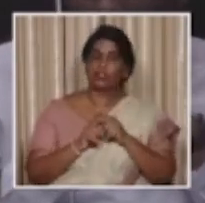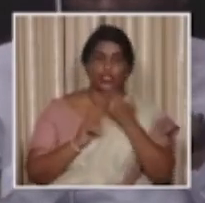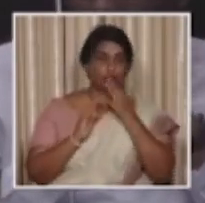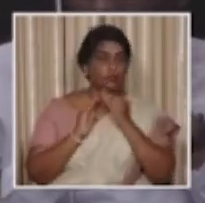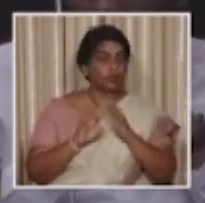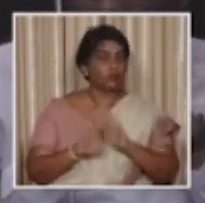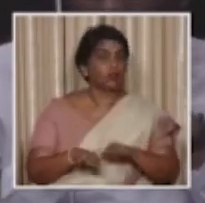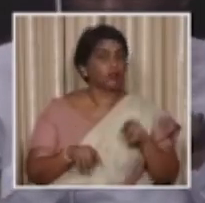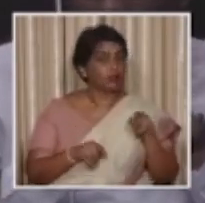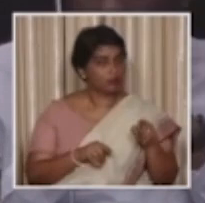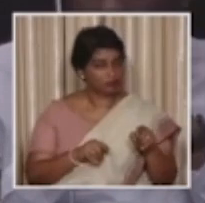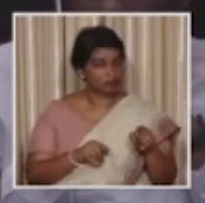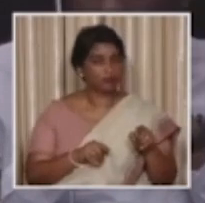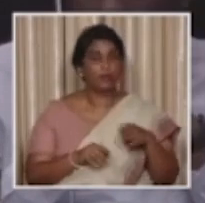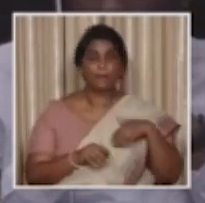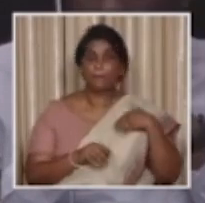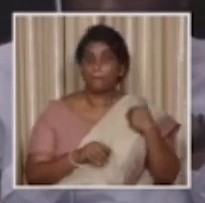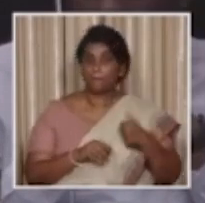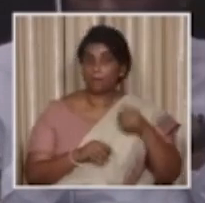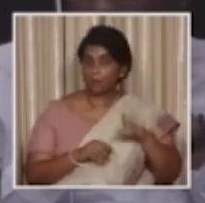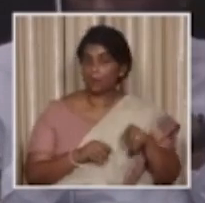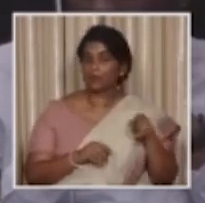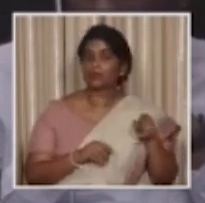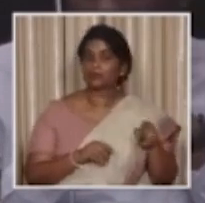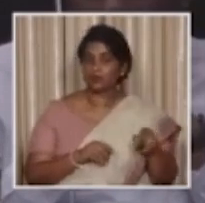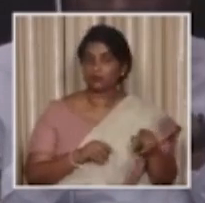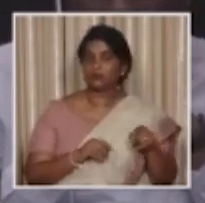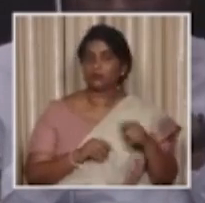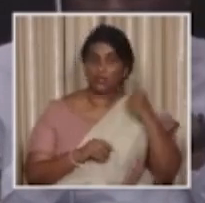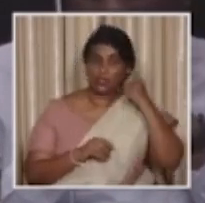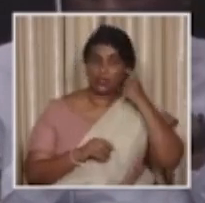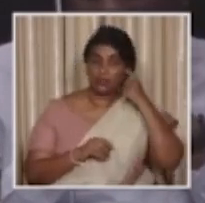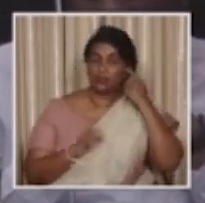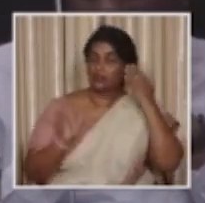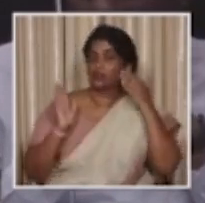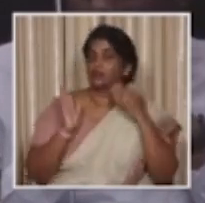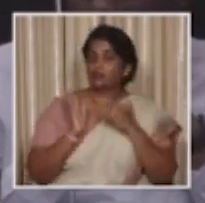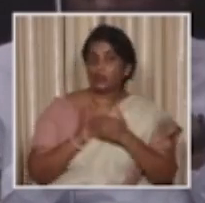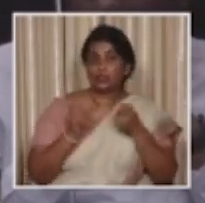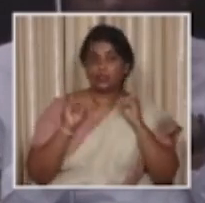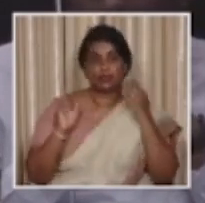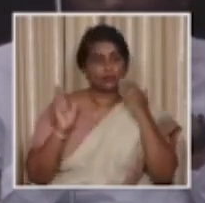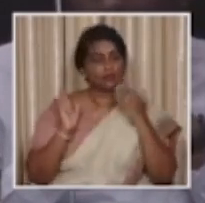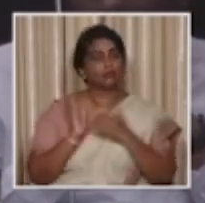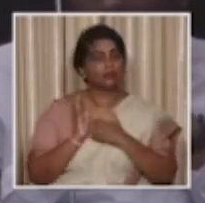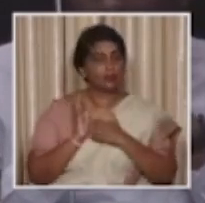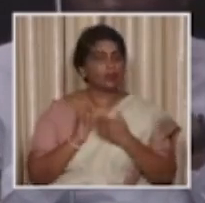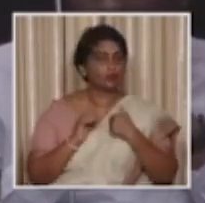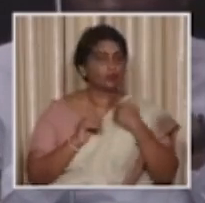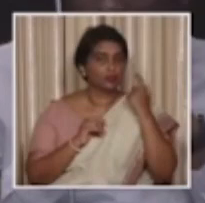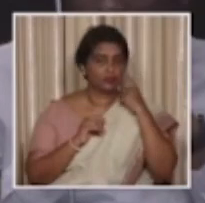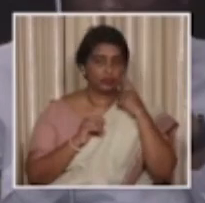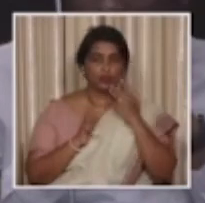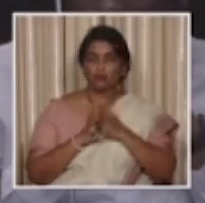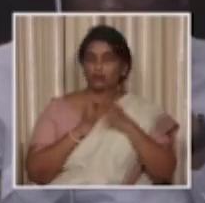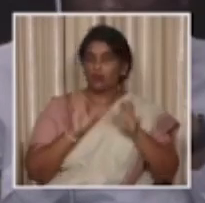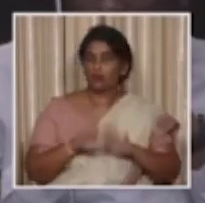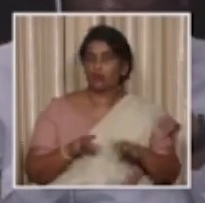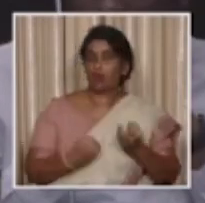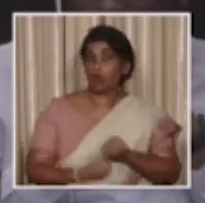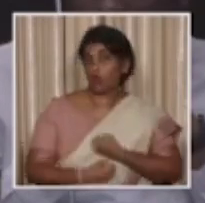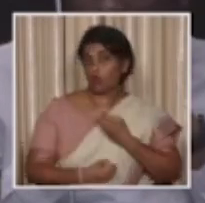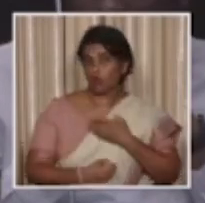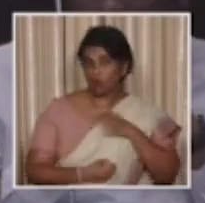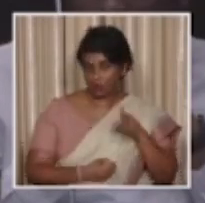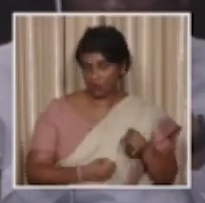පාසල් දරුවාගේ මූලික වශයෙන්ම තිබෙන මානසික තත්ත්වය ක්‍රීඩාවන් සම්බන්ධයෙන් අපි දන්නවා මොනතරම් දරුවෝ උනන්දුද